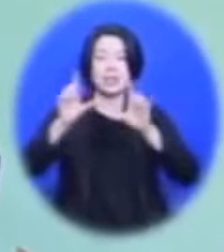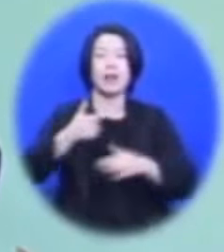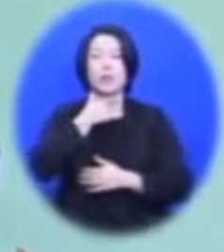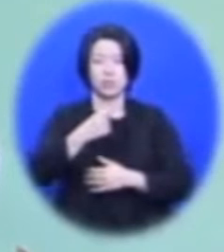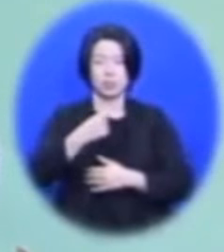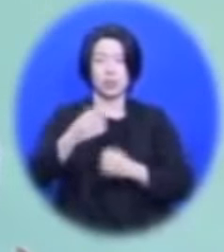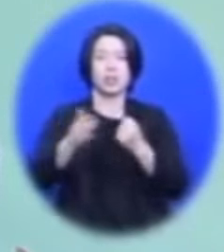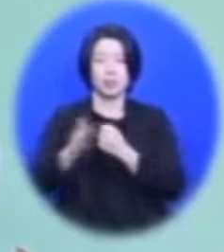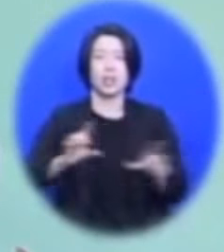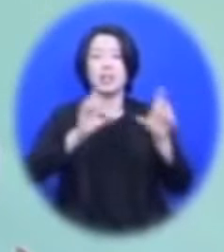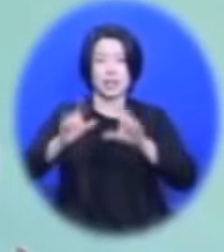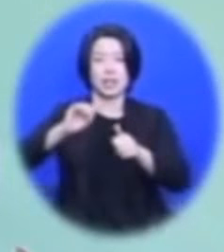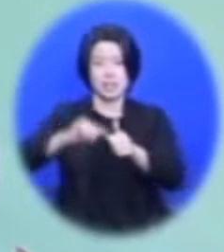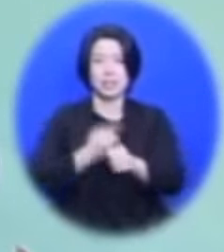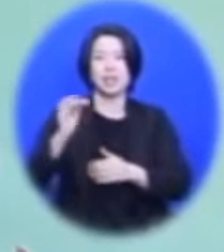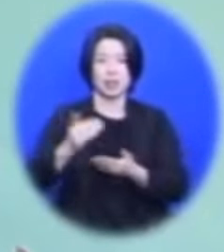싶으니까 사라지는 거죠.